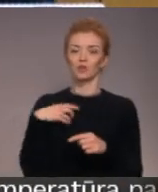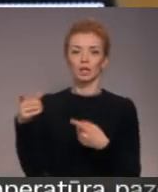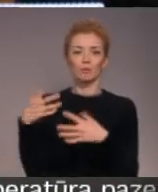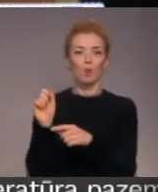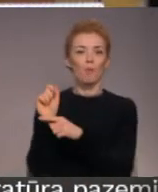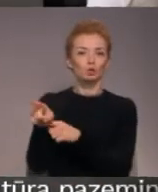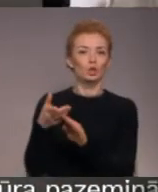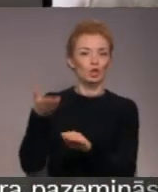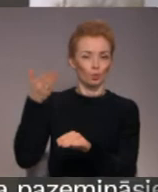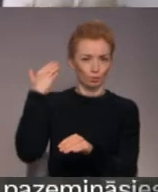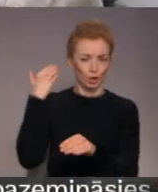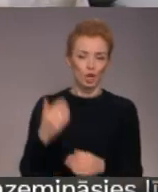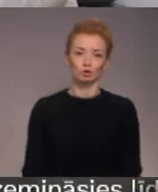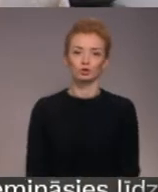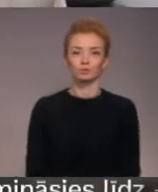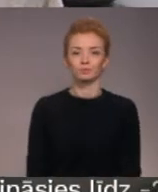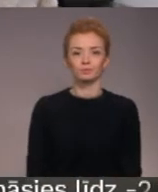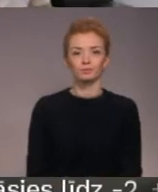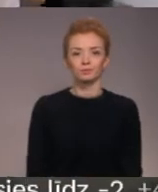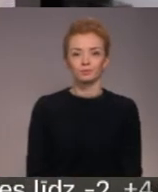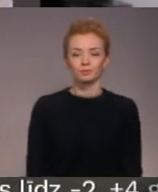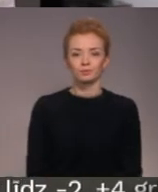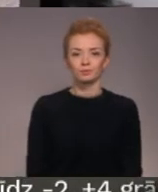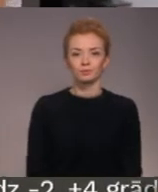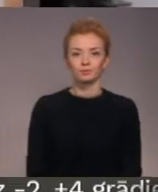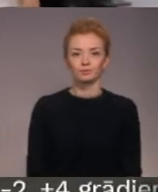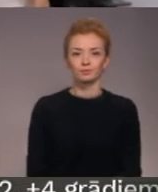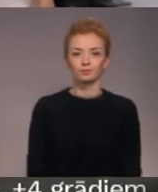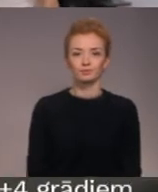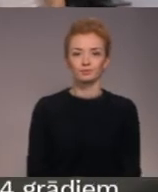saviem līdzekļiem. Sandra Paigļkāne, Kaspars Daņiļevičs, Vidusdaugavas televīzija.